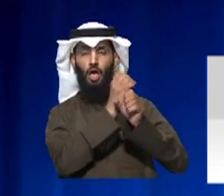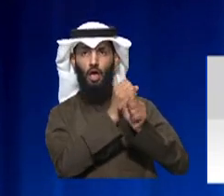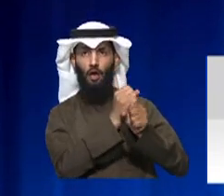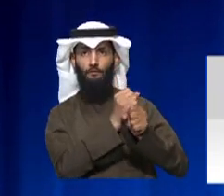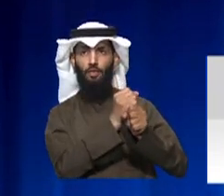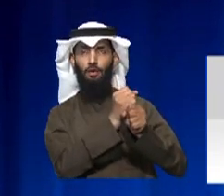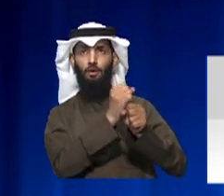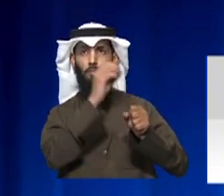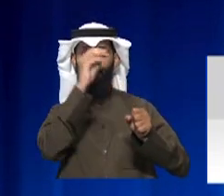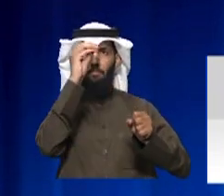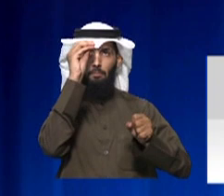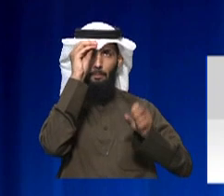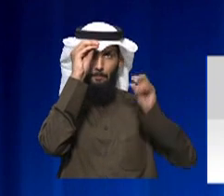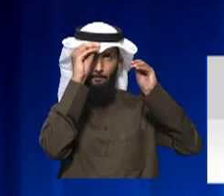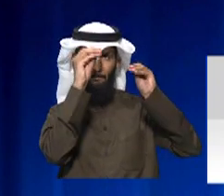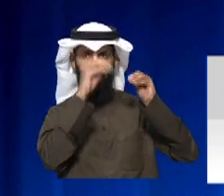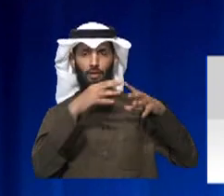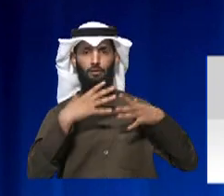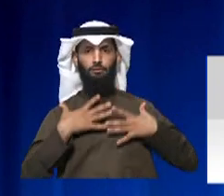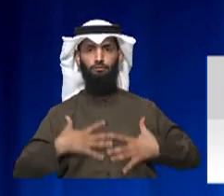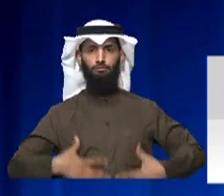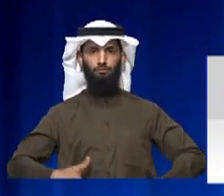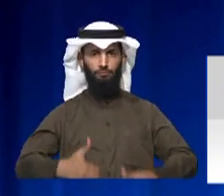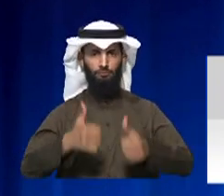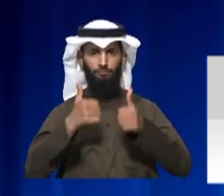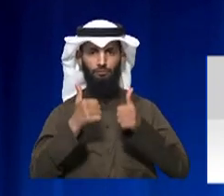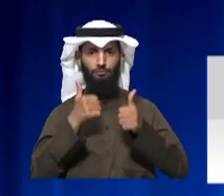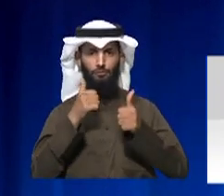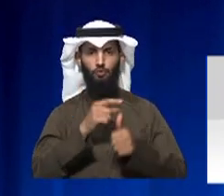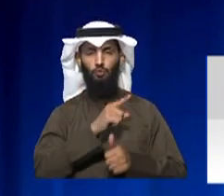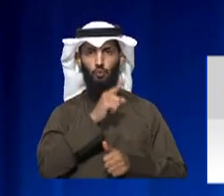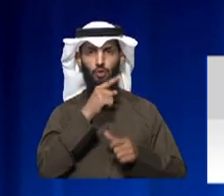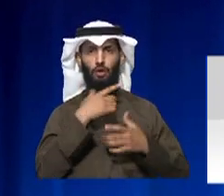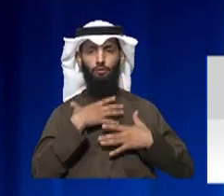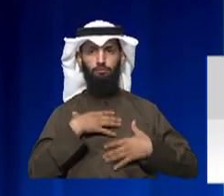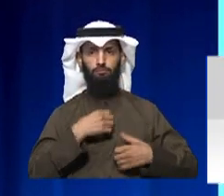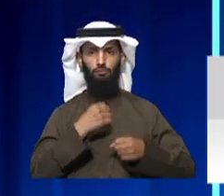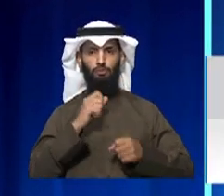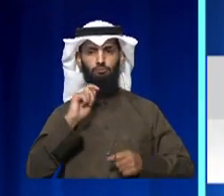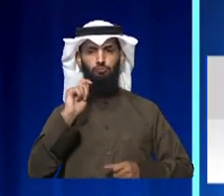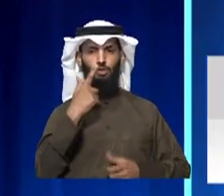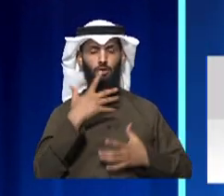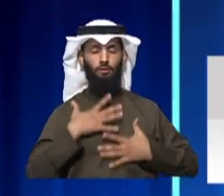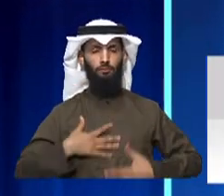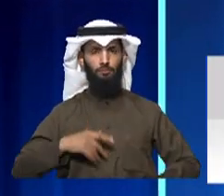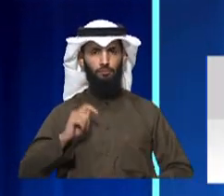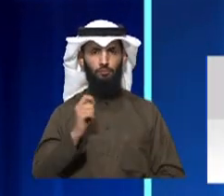ورعاه بالصحه والعافيه وان يمن على سمو رعه الله بالشفاء العاجل y